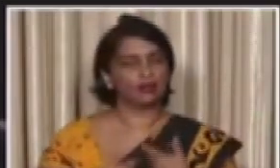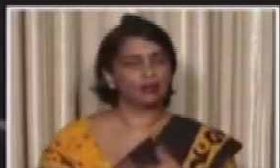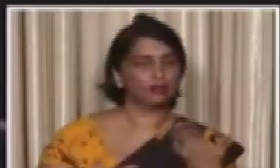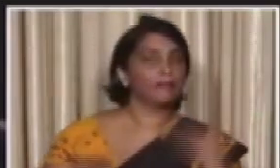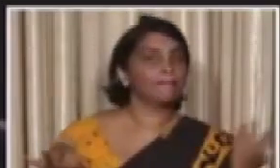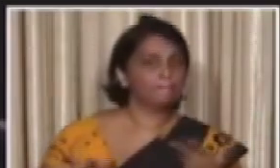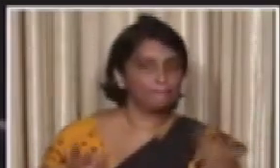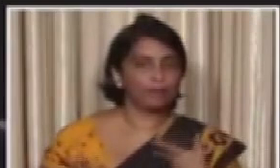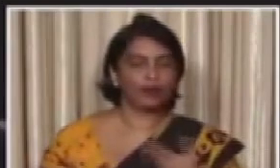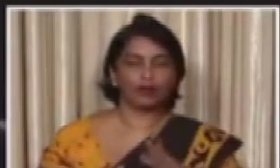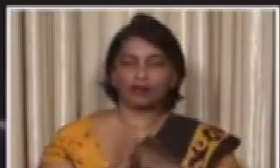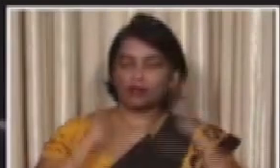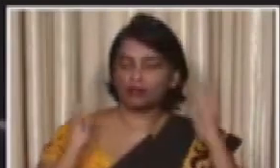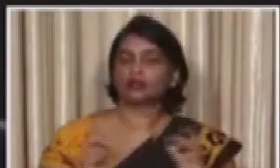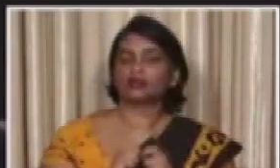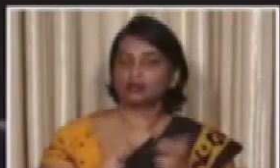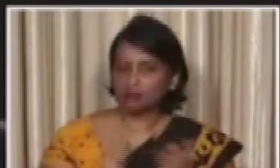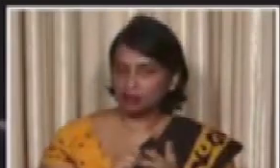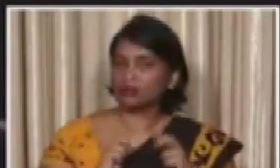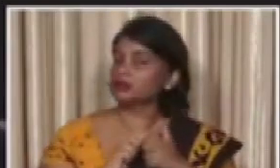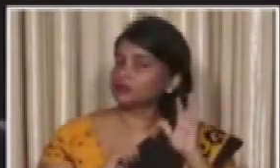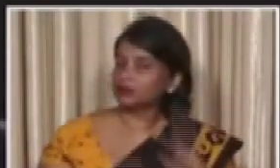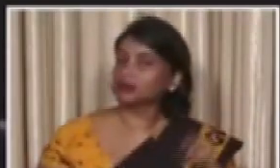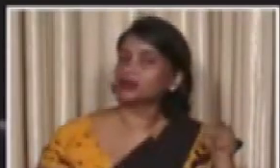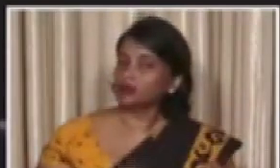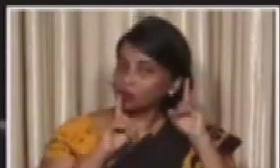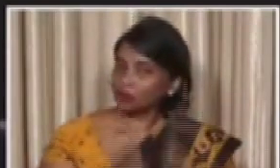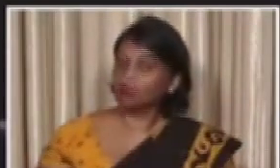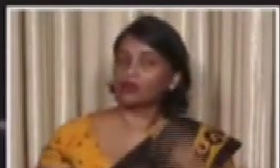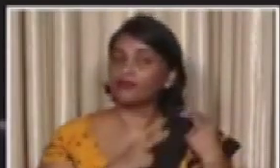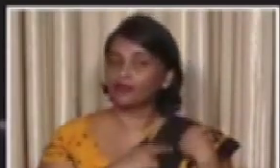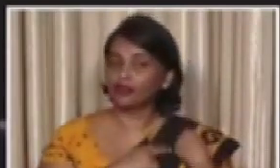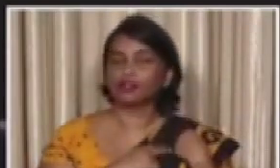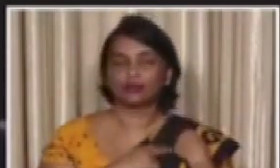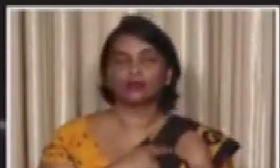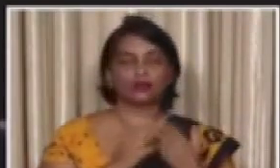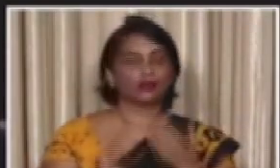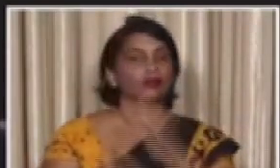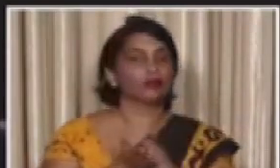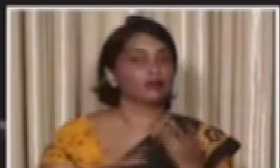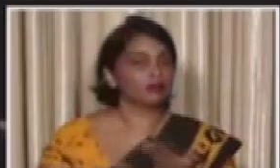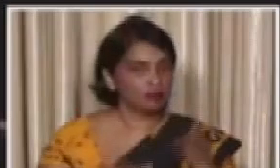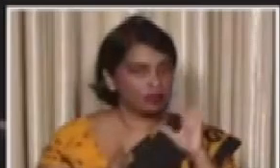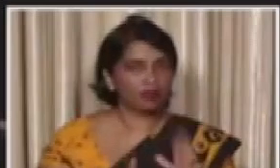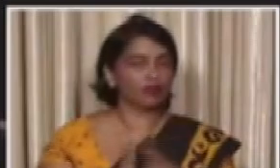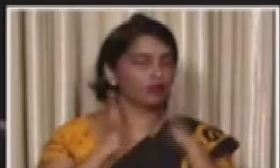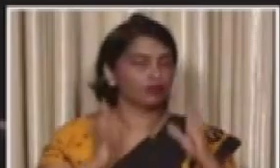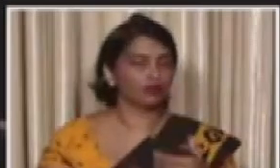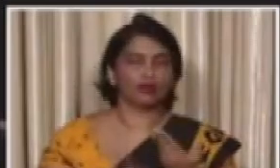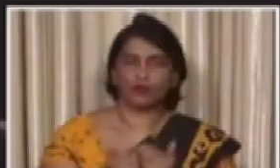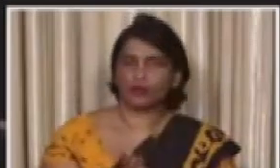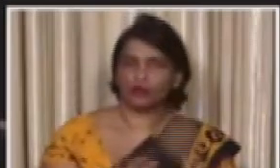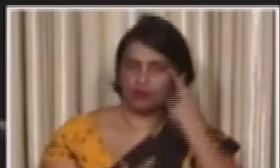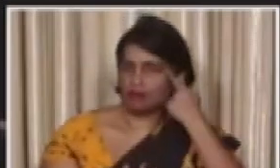නොහැකි අතිශය අර්බුදකාරී අවස්ථාවක ඒකේ යුතුකම සහ වගකීම ඉෂ්ට නොකරපු දැඩි